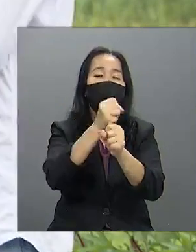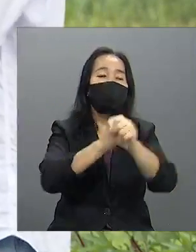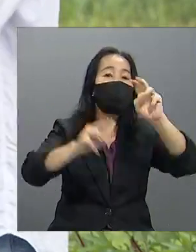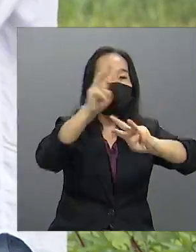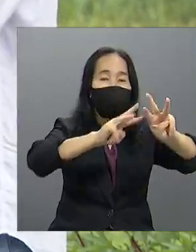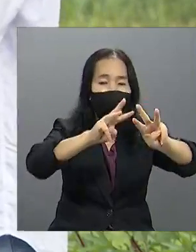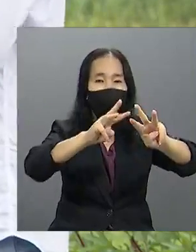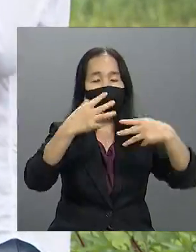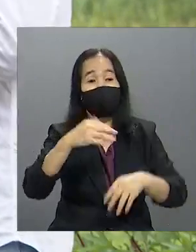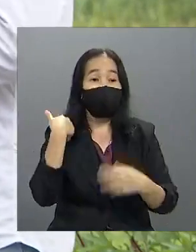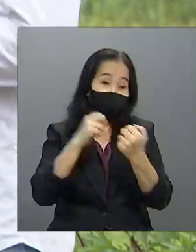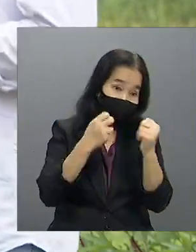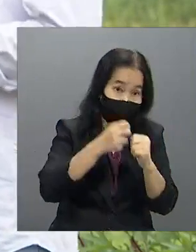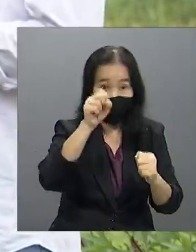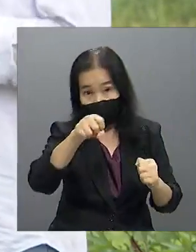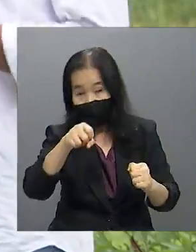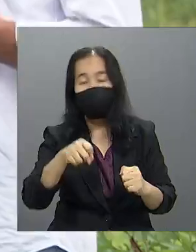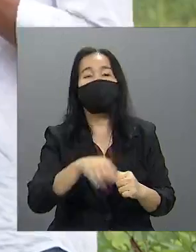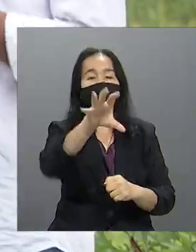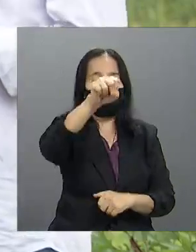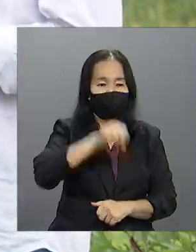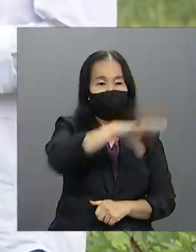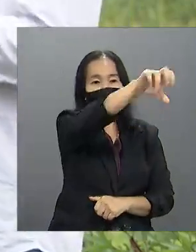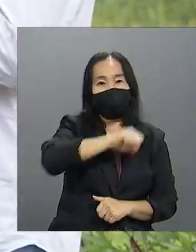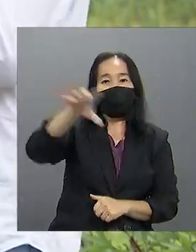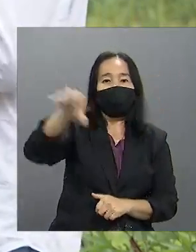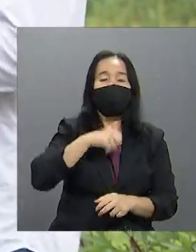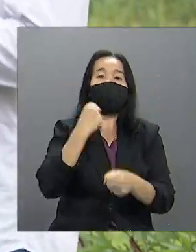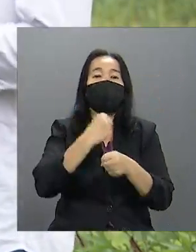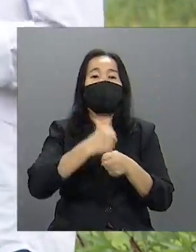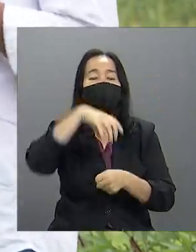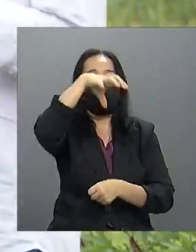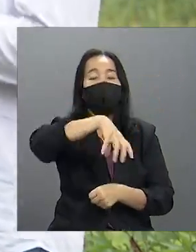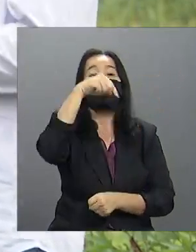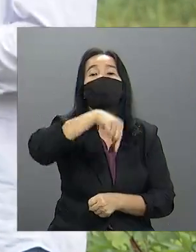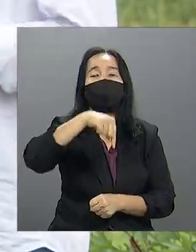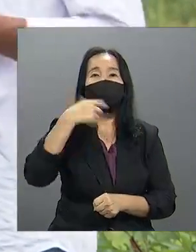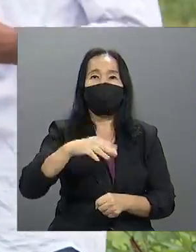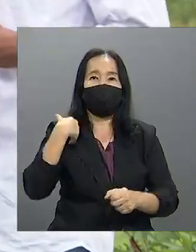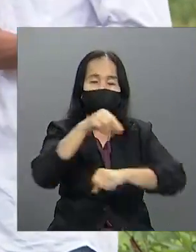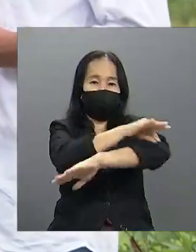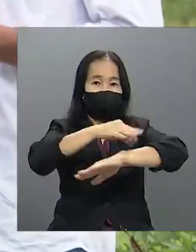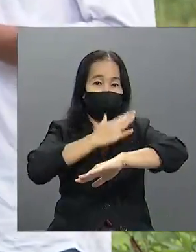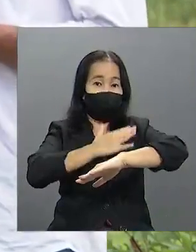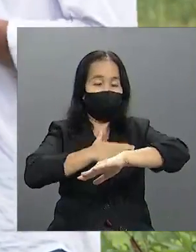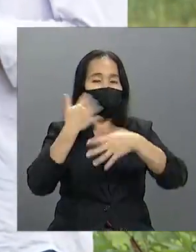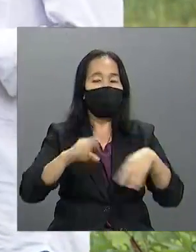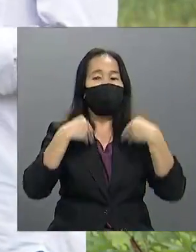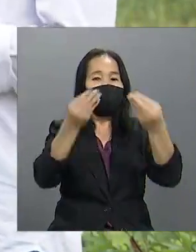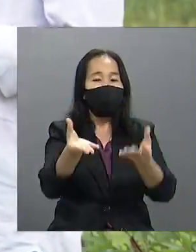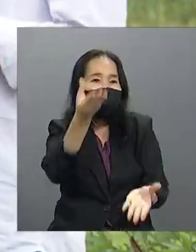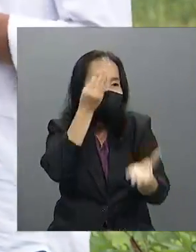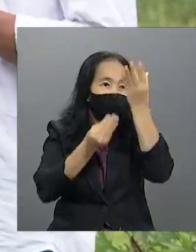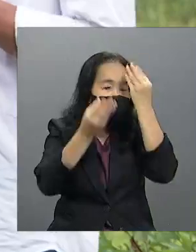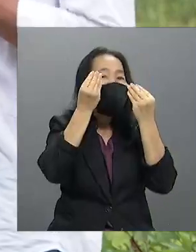บมาทำงานในพื้นที่โดยเราก็จะมีงานที่เราได้ออกแบบไว้ให้เขาได้เรียนรู้ให้เขาได้มีราย